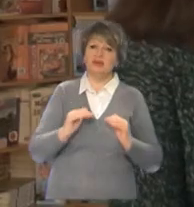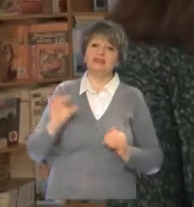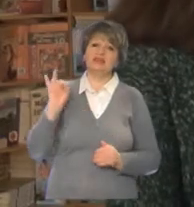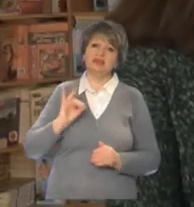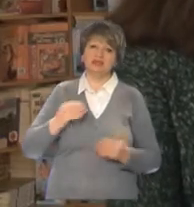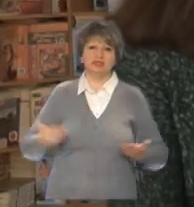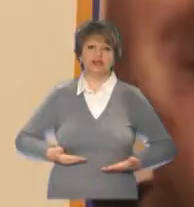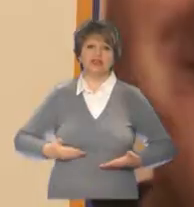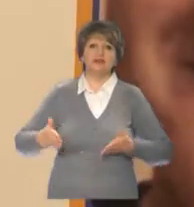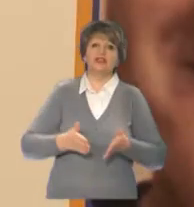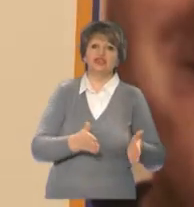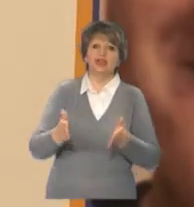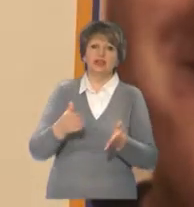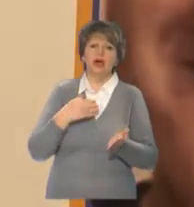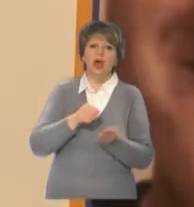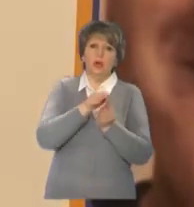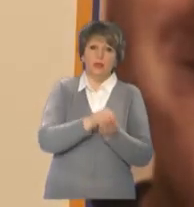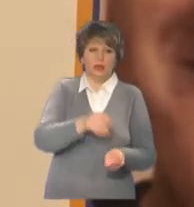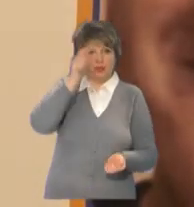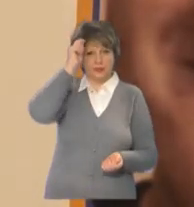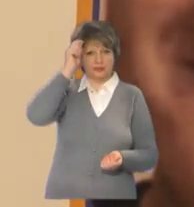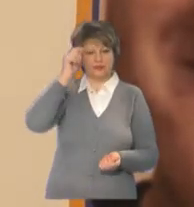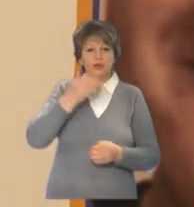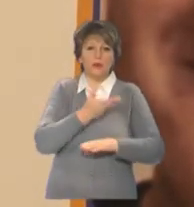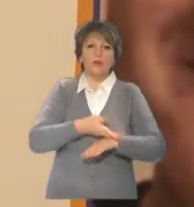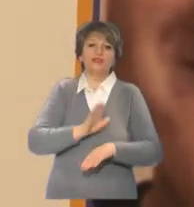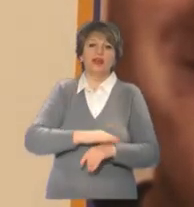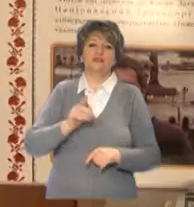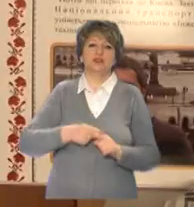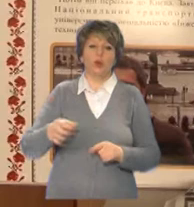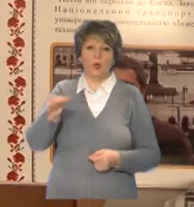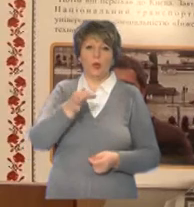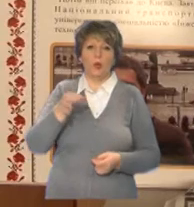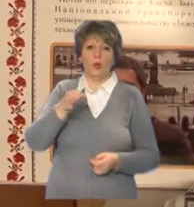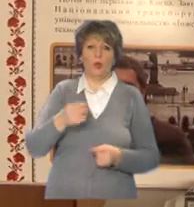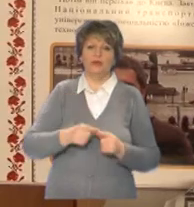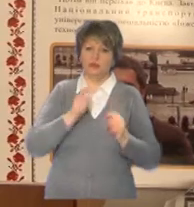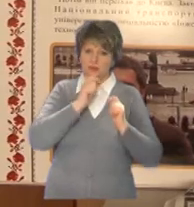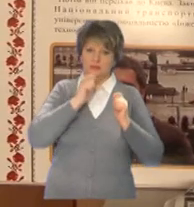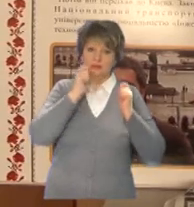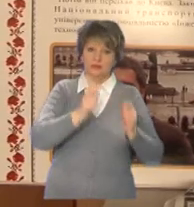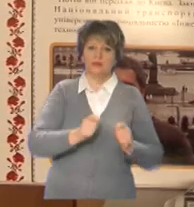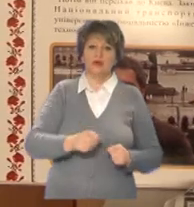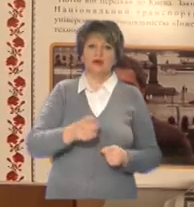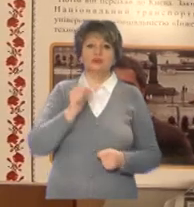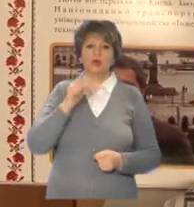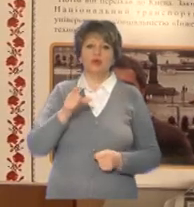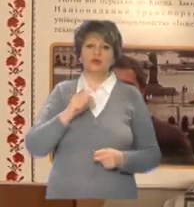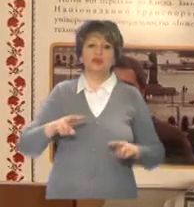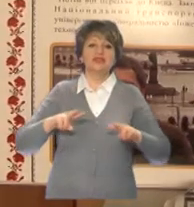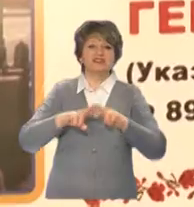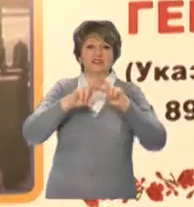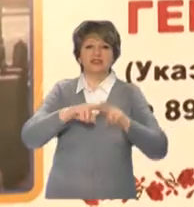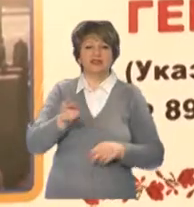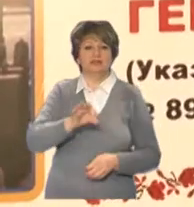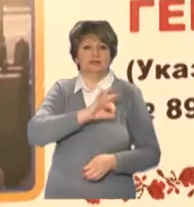його життєвий шлях. Поховали чоловіка в Гребінці Полтавської області. Посмертно він нагороджений орденом «Золота зірка» та медаллю за